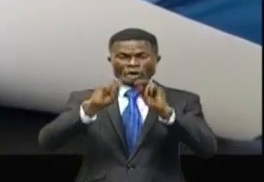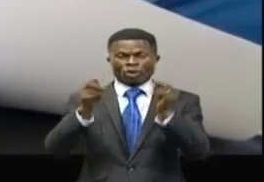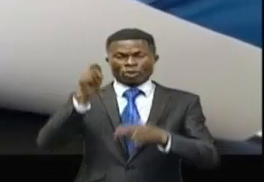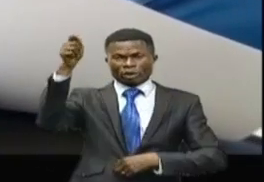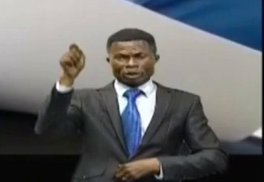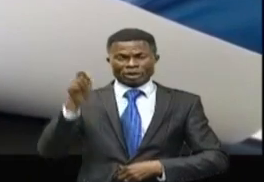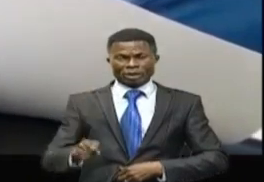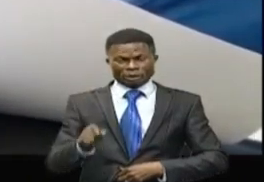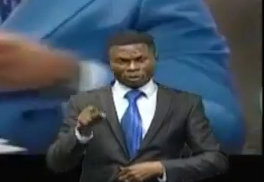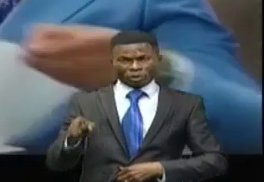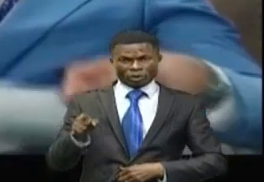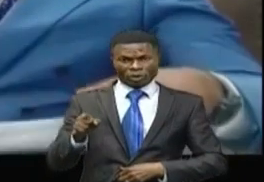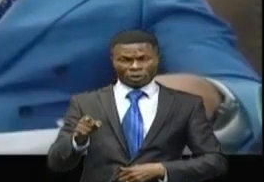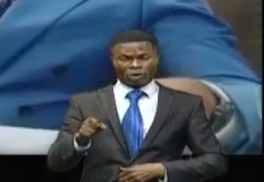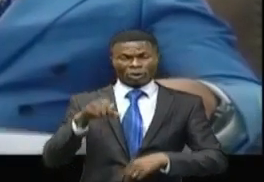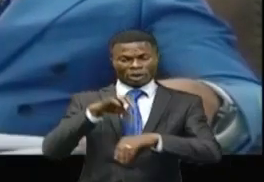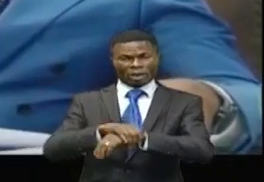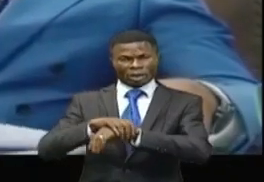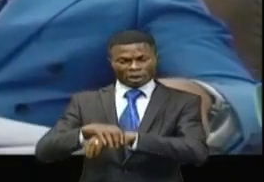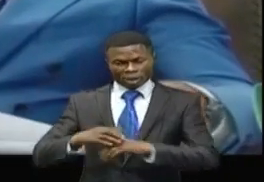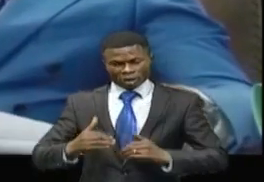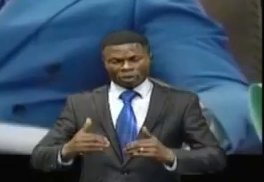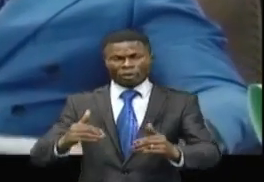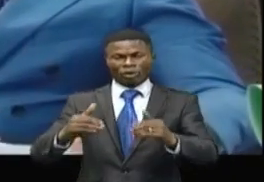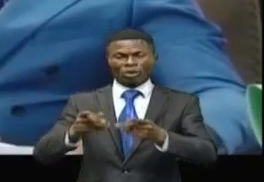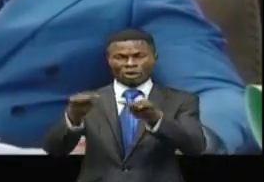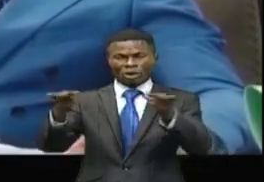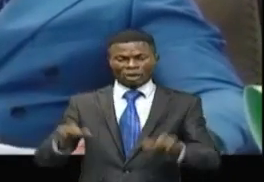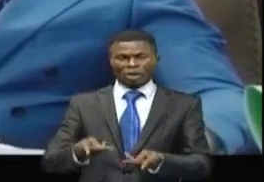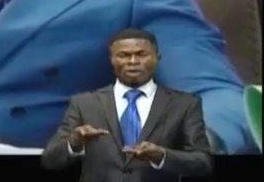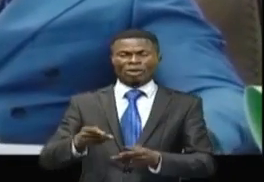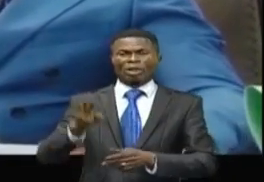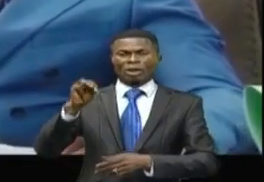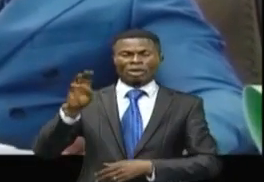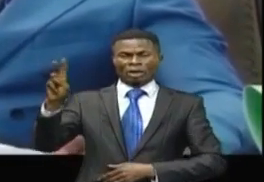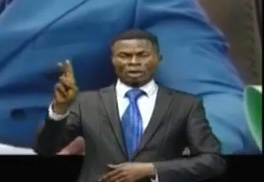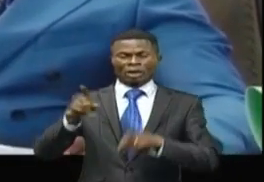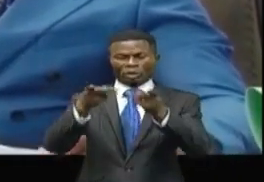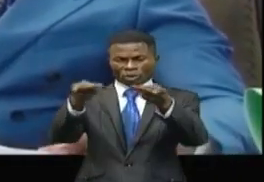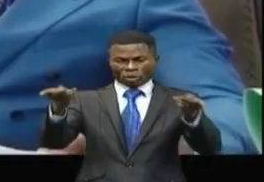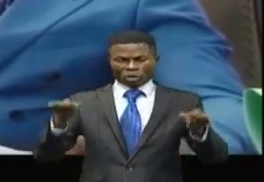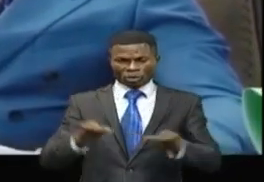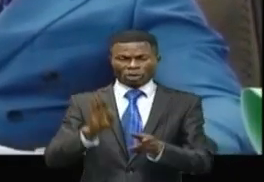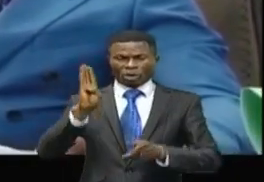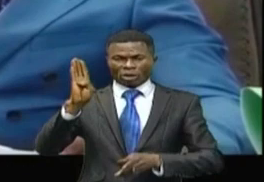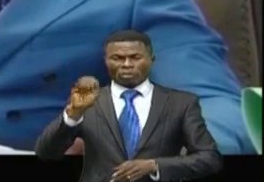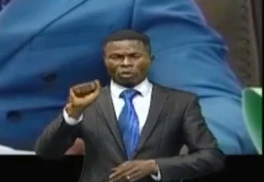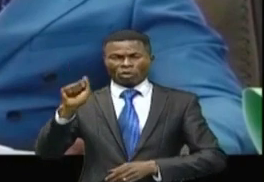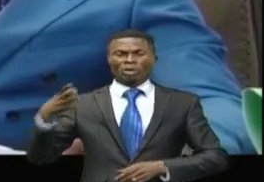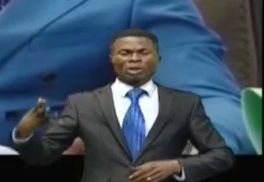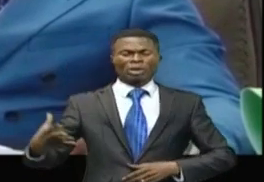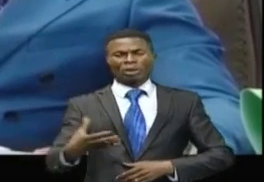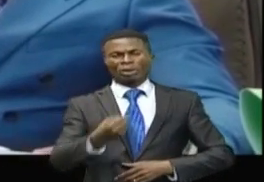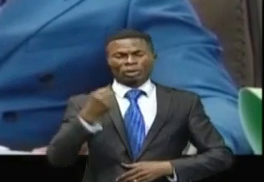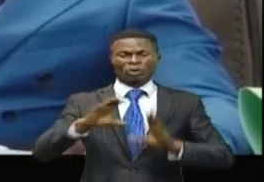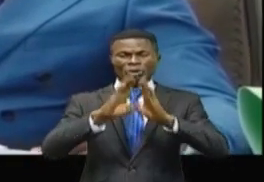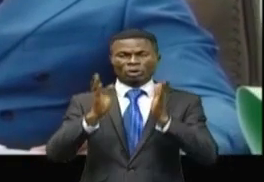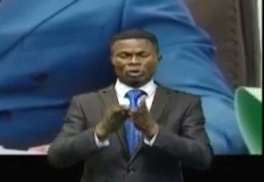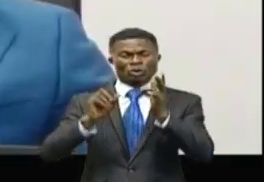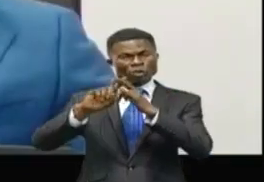minutes à la traque continue dans la vallée de malika et dans la périphérie de butembo pour récupérer si